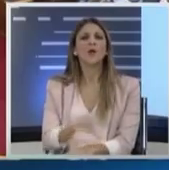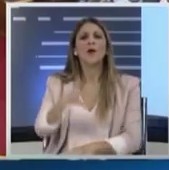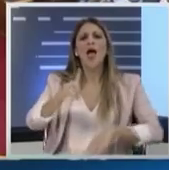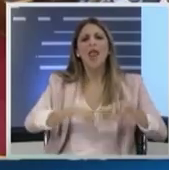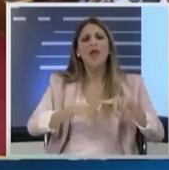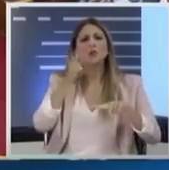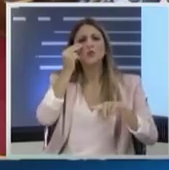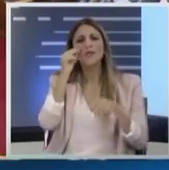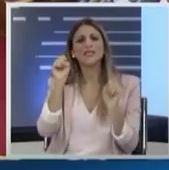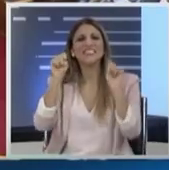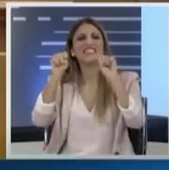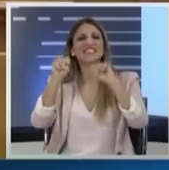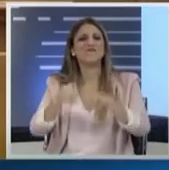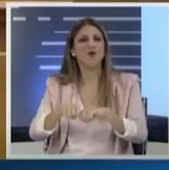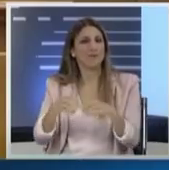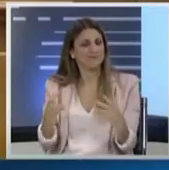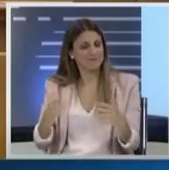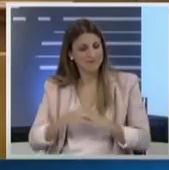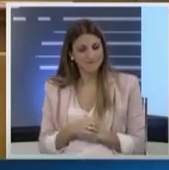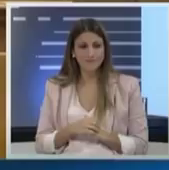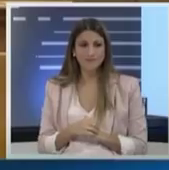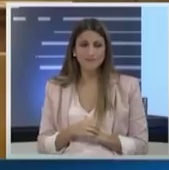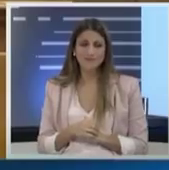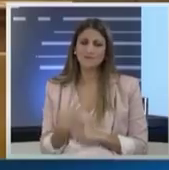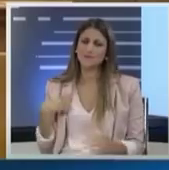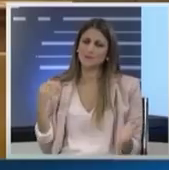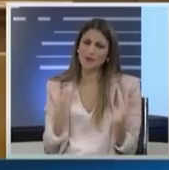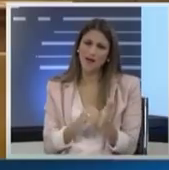της Μακεδονίας. Εκεί να δείτε λαϊκισμός.